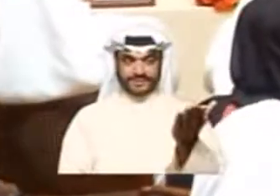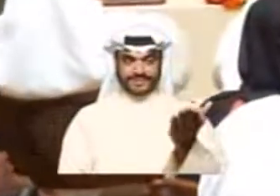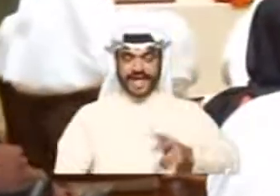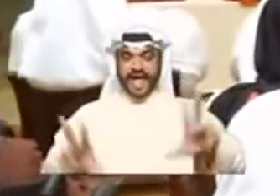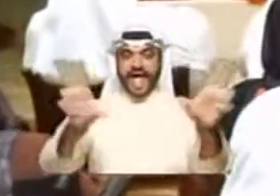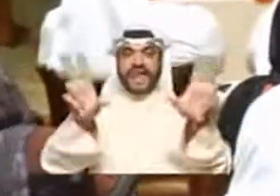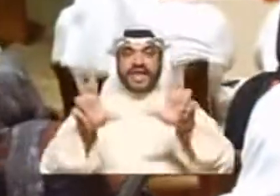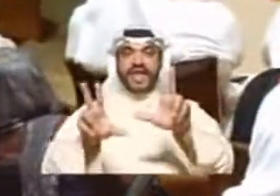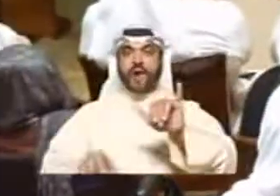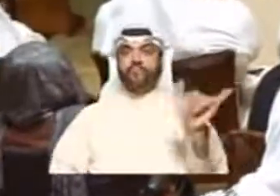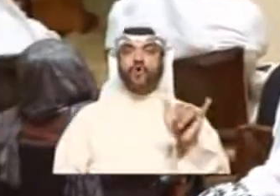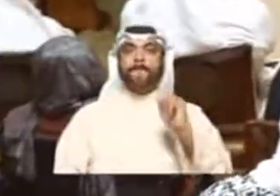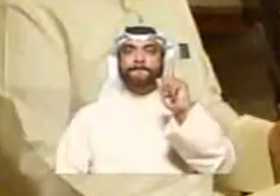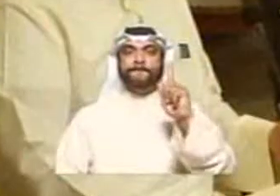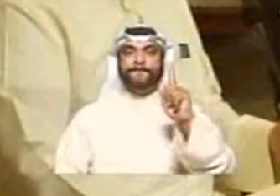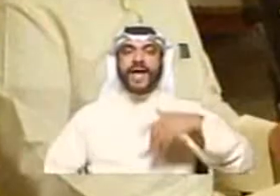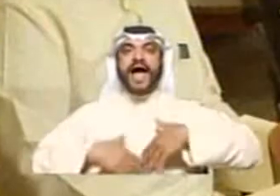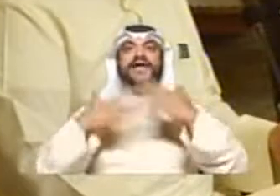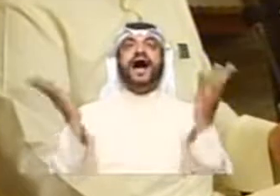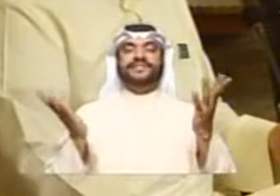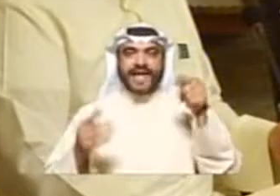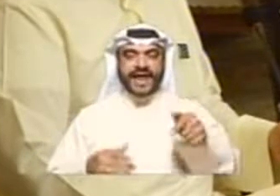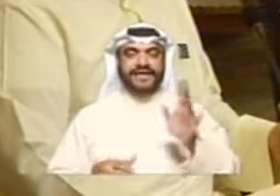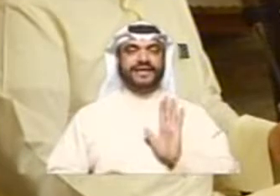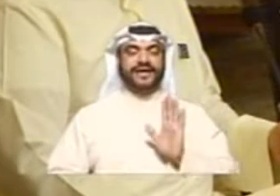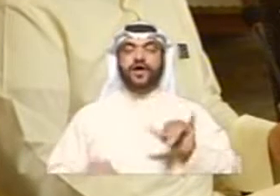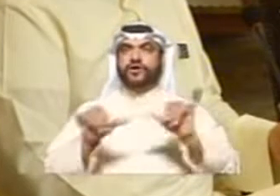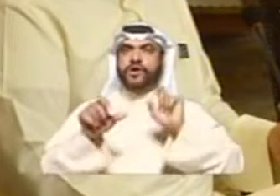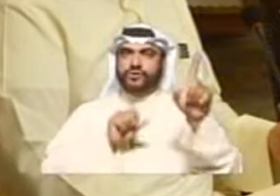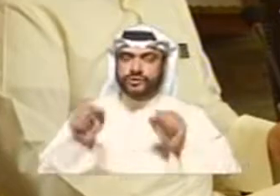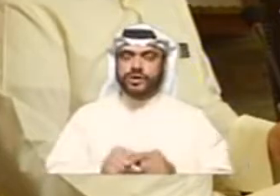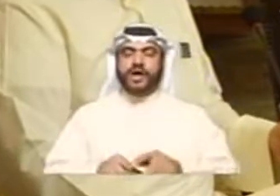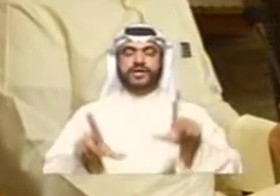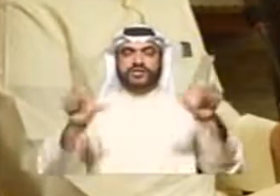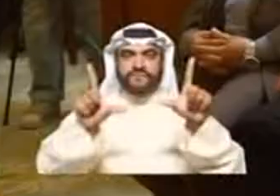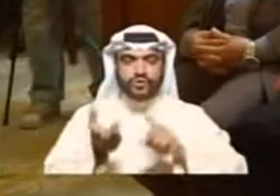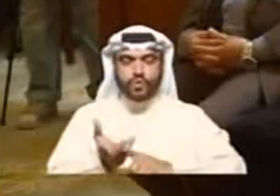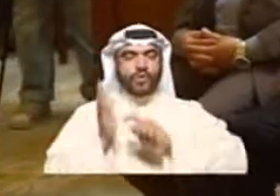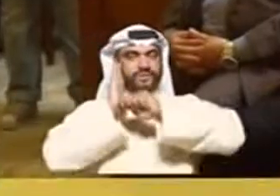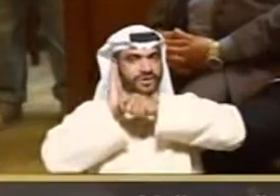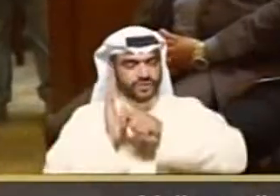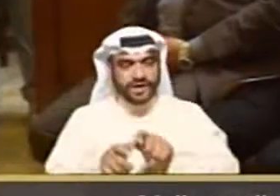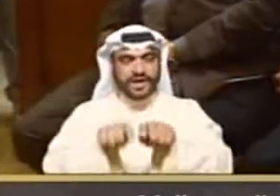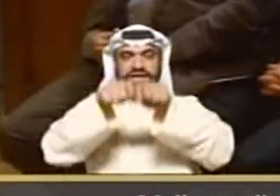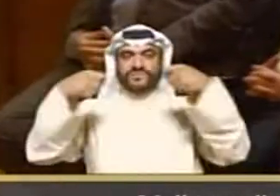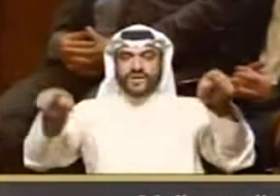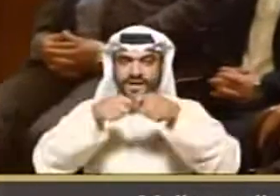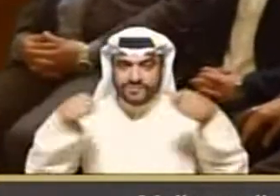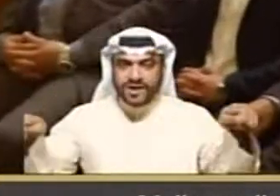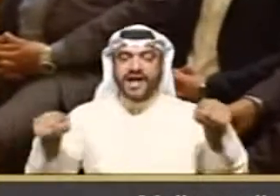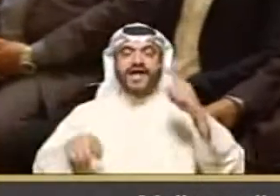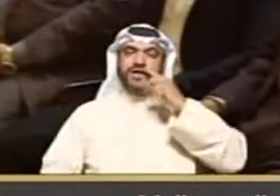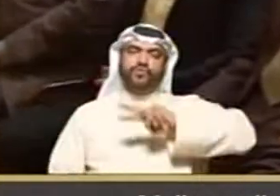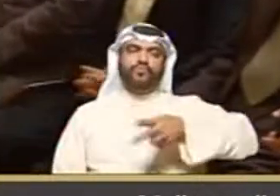الإعلام حياة، عنوان الملتقى الإعلامي 14، ليؤكد بذلك على دور المؤسسات والمنظمات الإعلامية